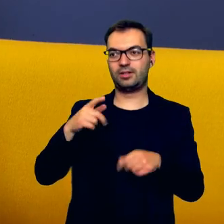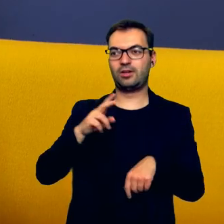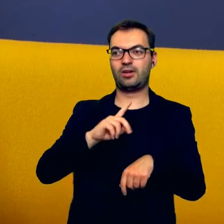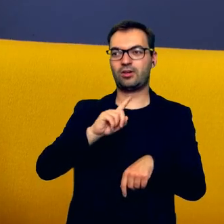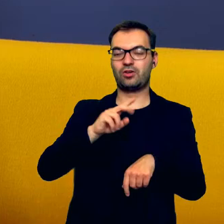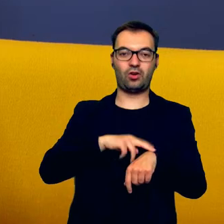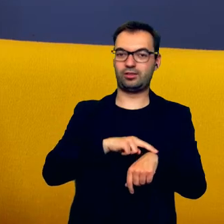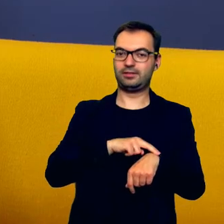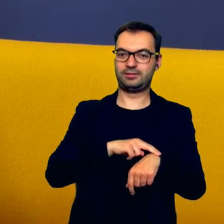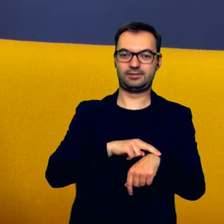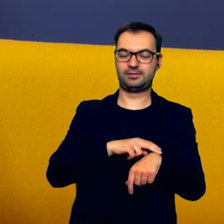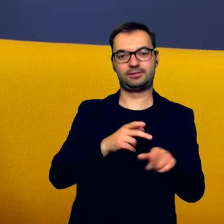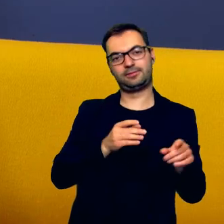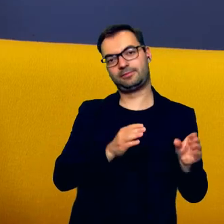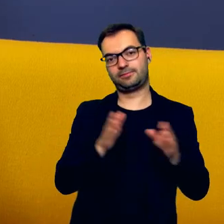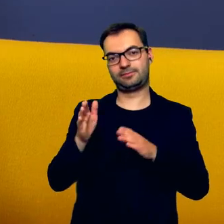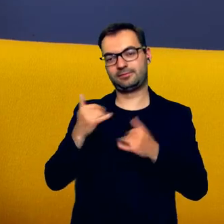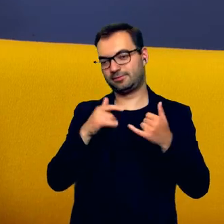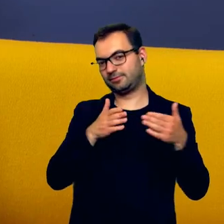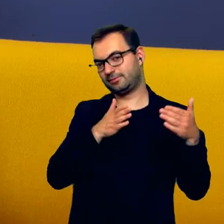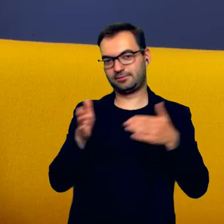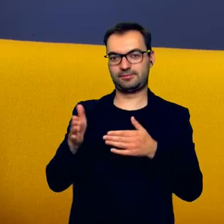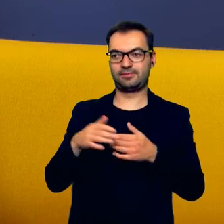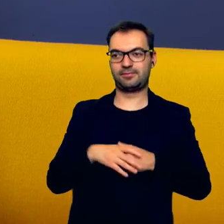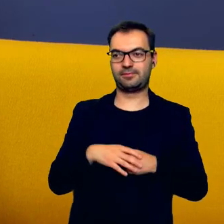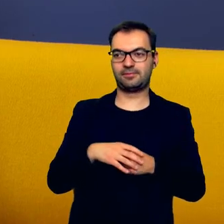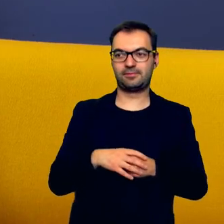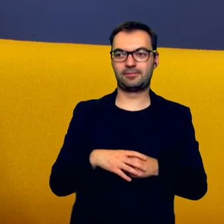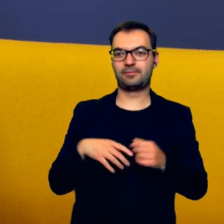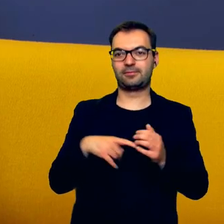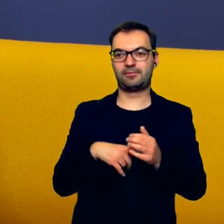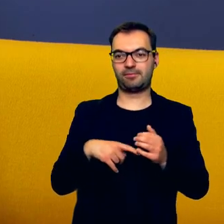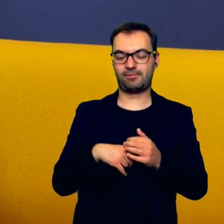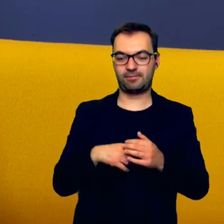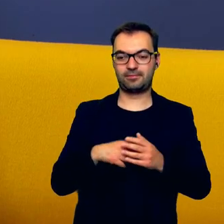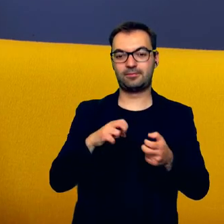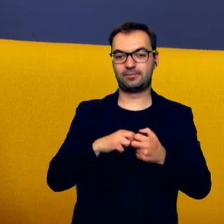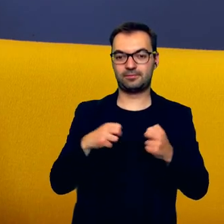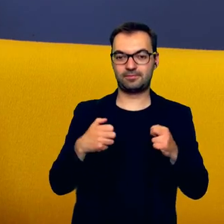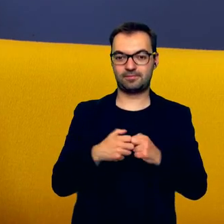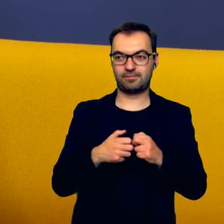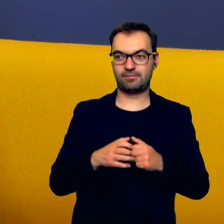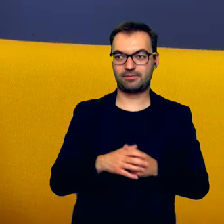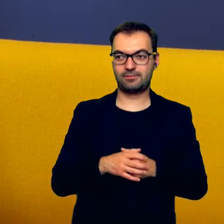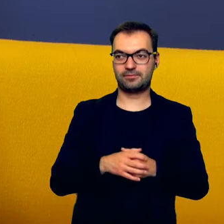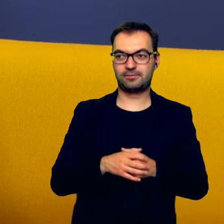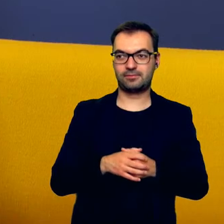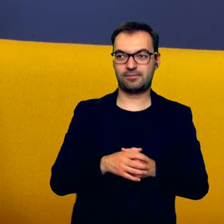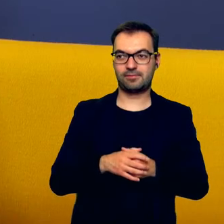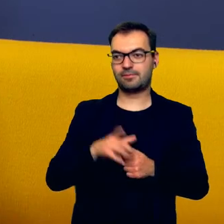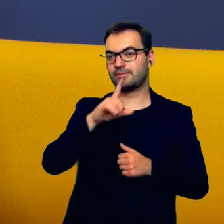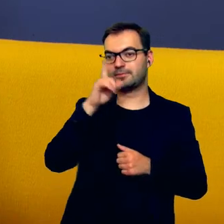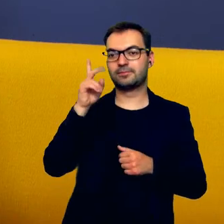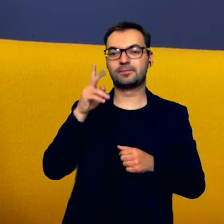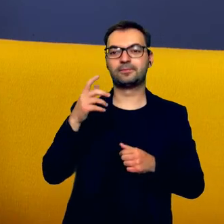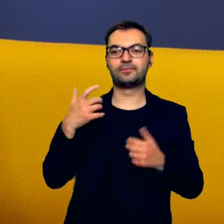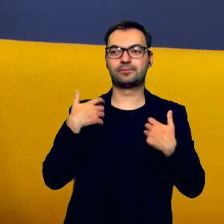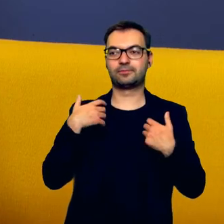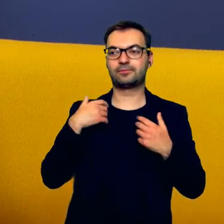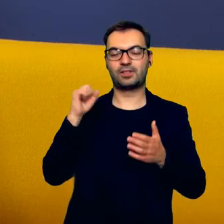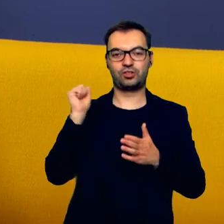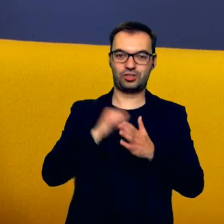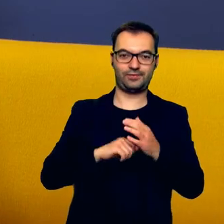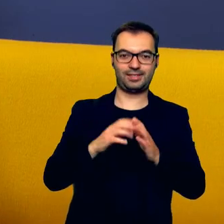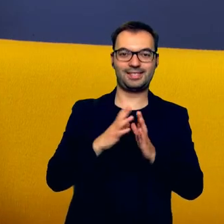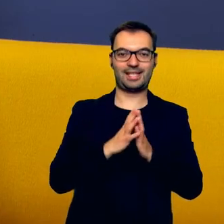godzina musiałaby być na co innego poświęcona. To jest problem ludzi, którzy żyją w